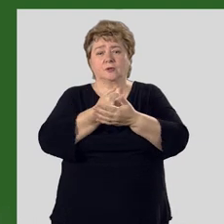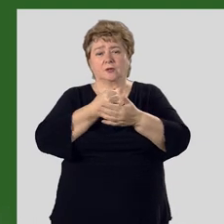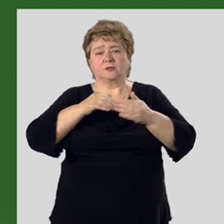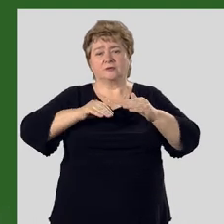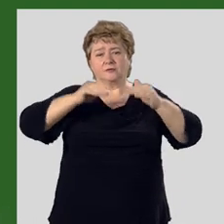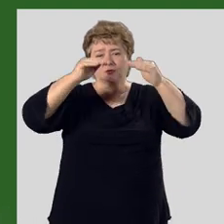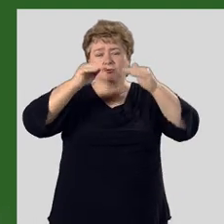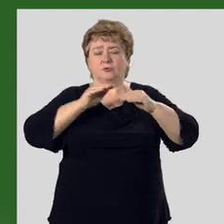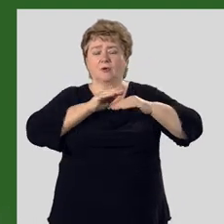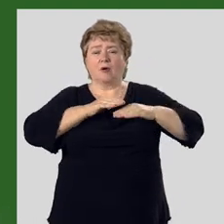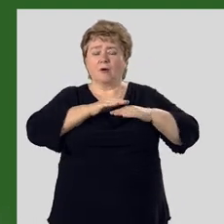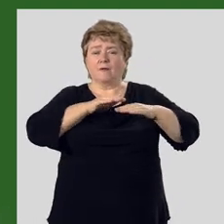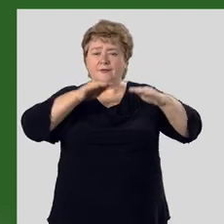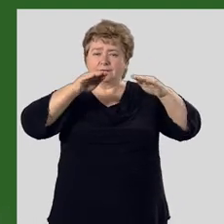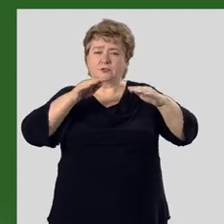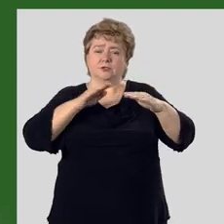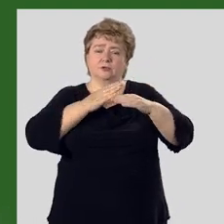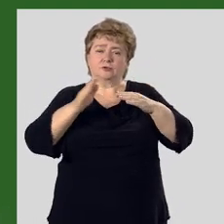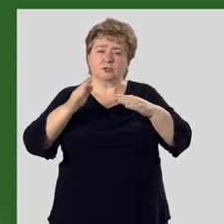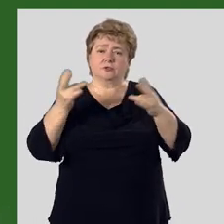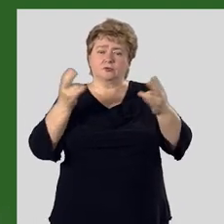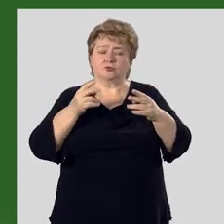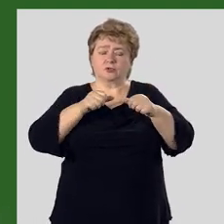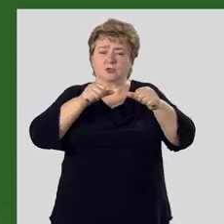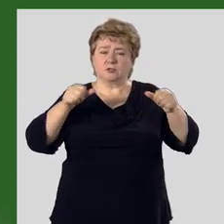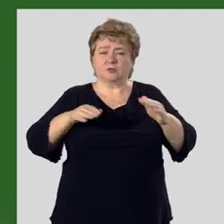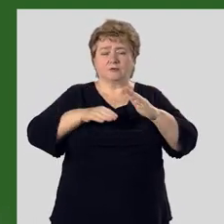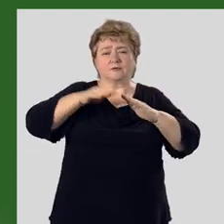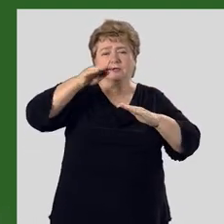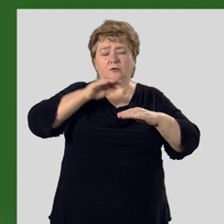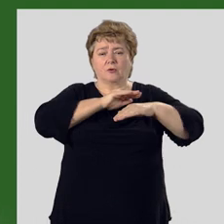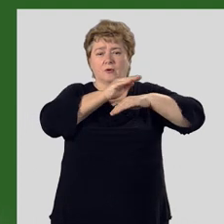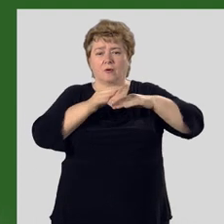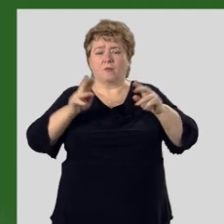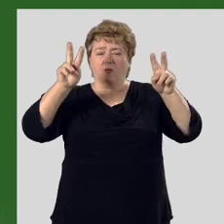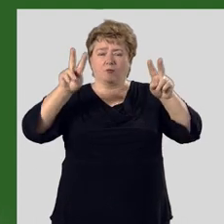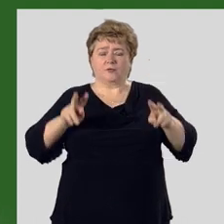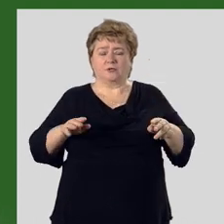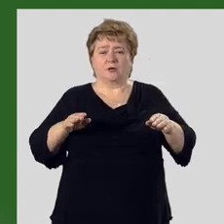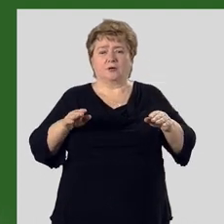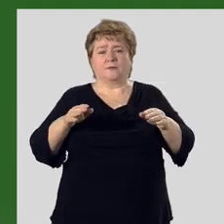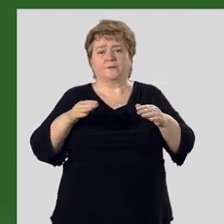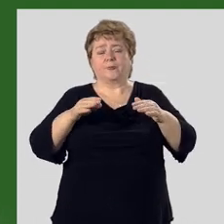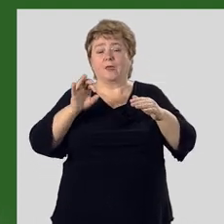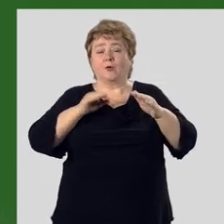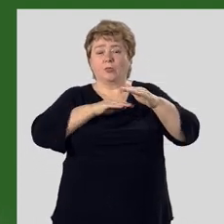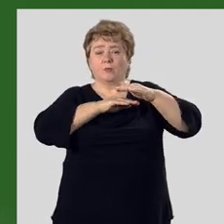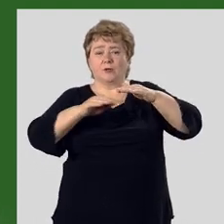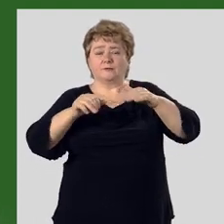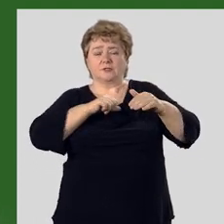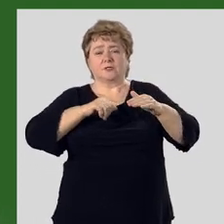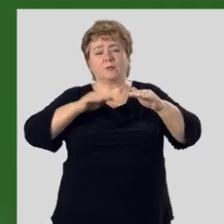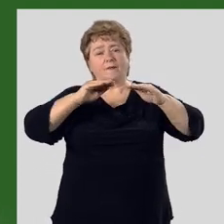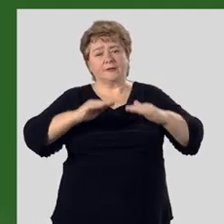определить высоты возвышенных участков, необходимо измерить высоту холма по вертикали от подошвы